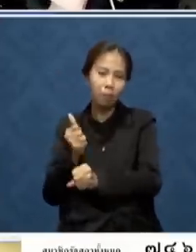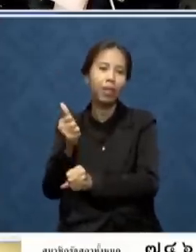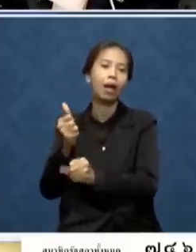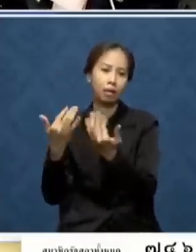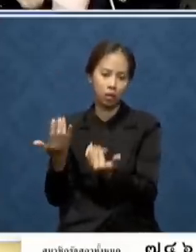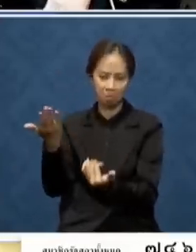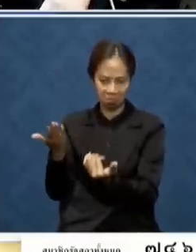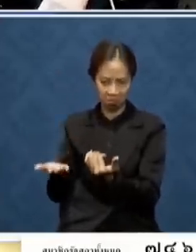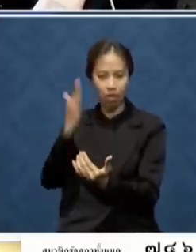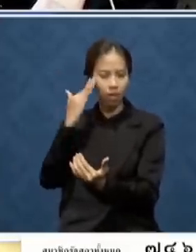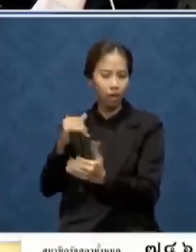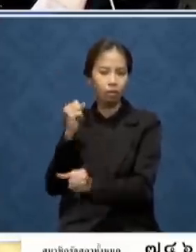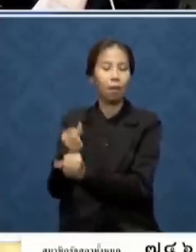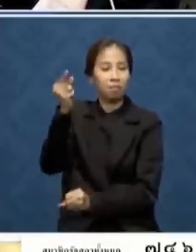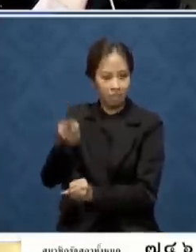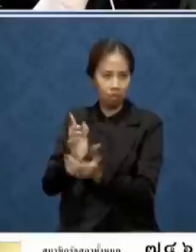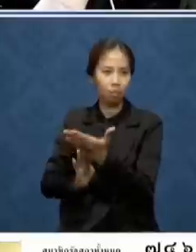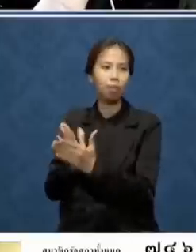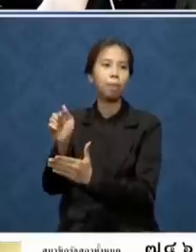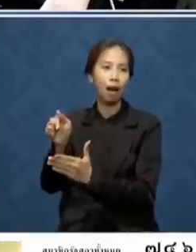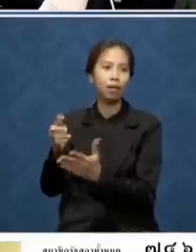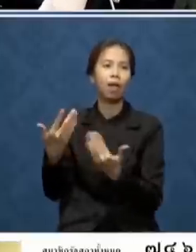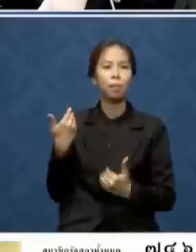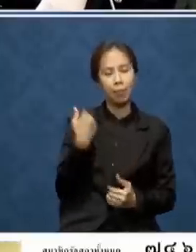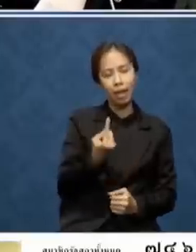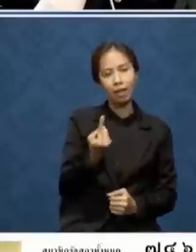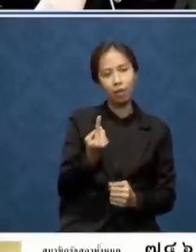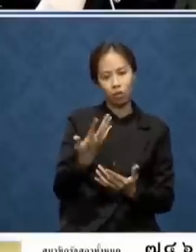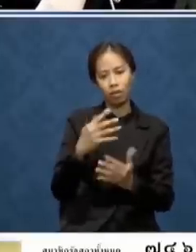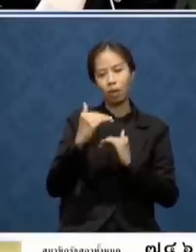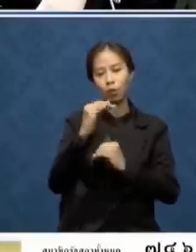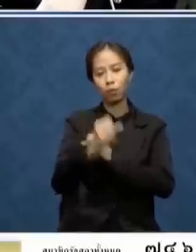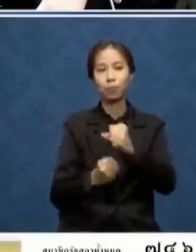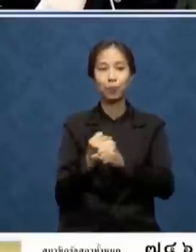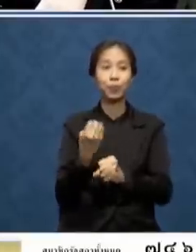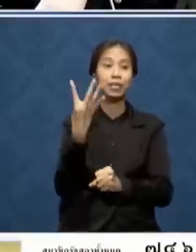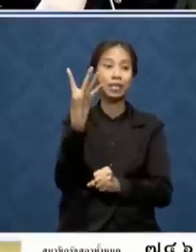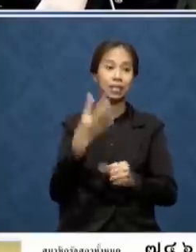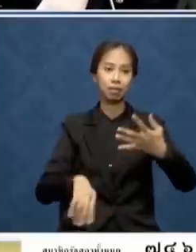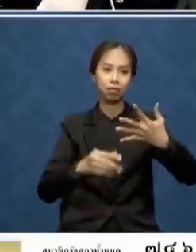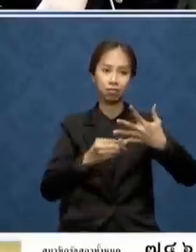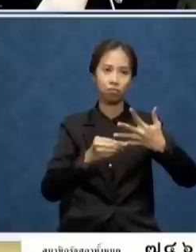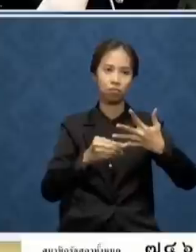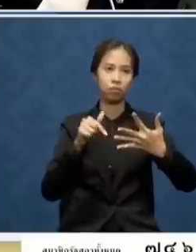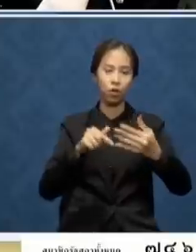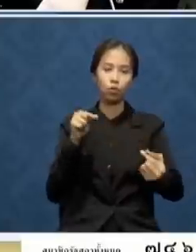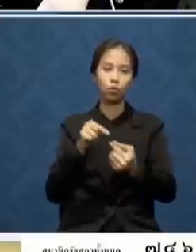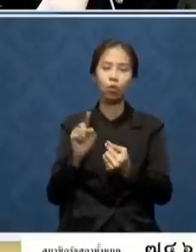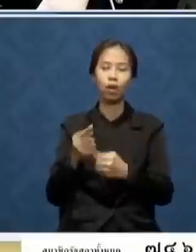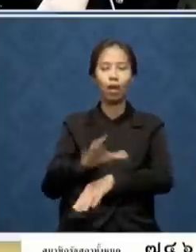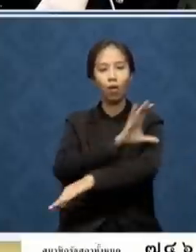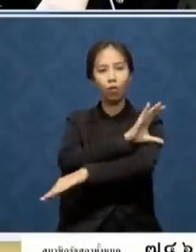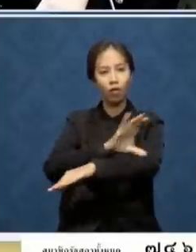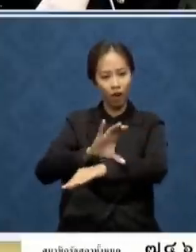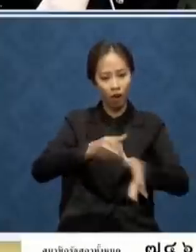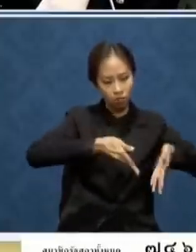ก็ทำได้เกือบทั้งหมดนะคะมีเพียงอันเดียวค่ะที่เป็นเป้าหมาย 4ปีนะคะก็คืออันสุดท้ายเร่งรัดโครงการรถไฟฟ้า10